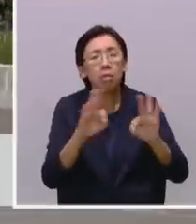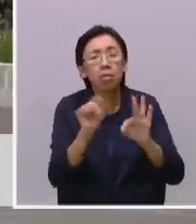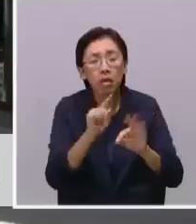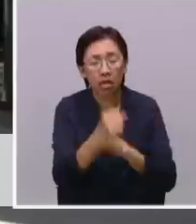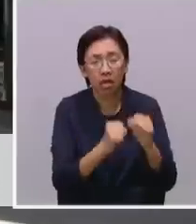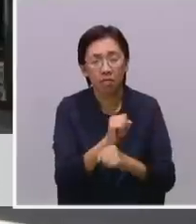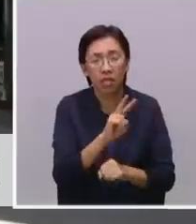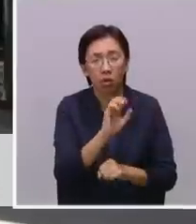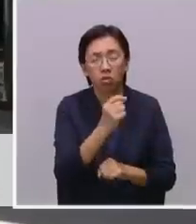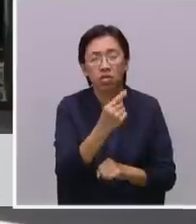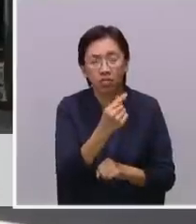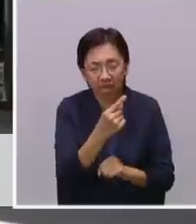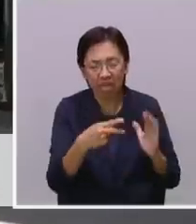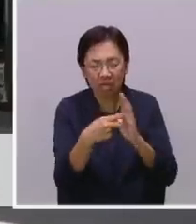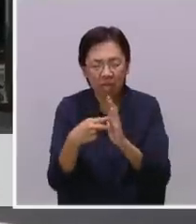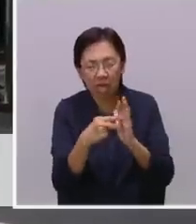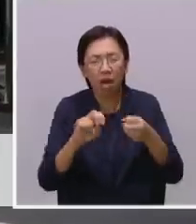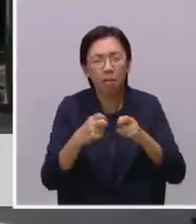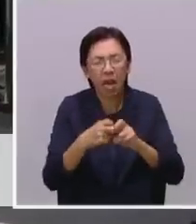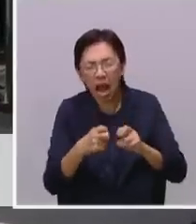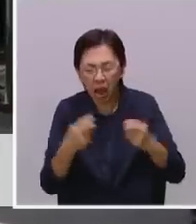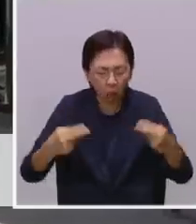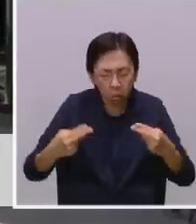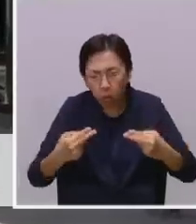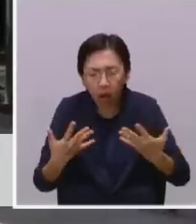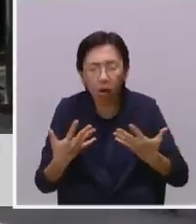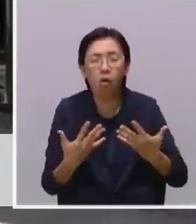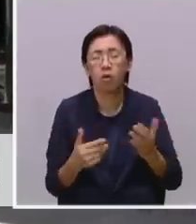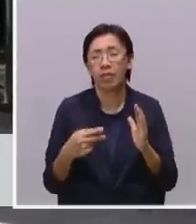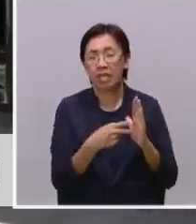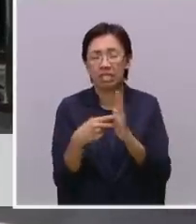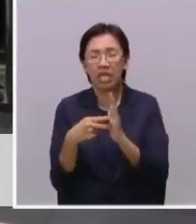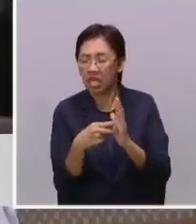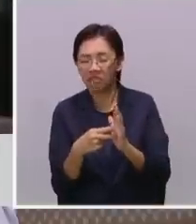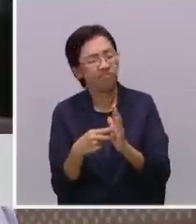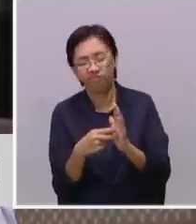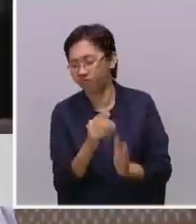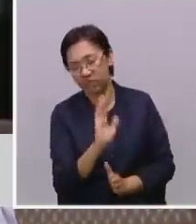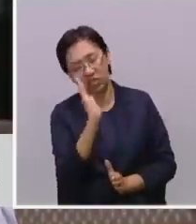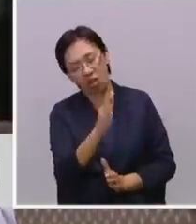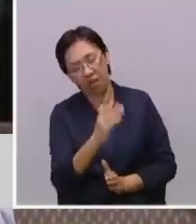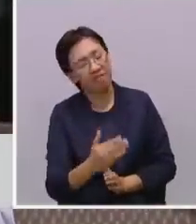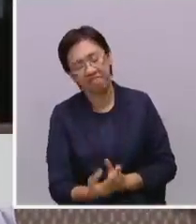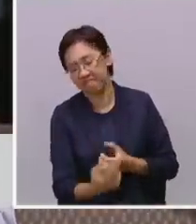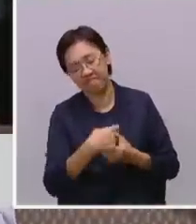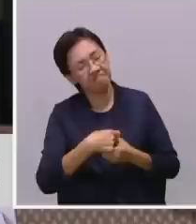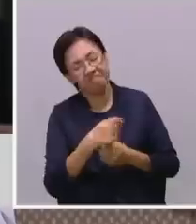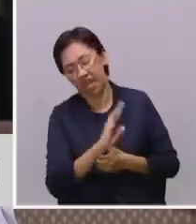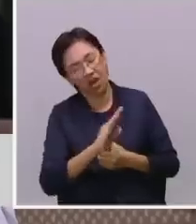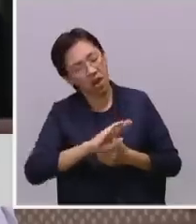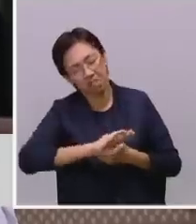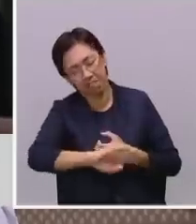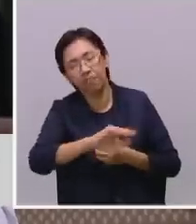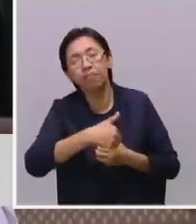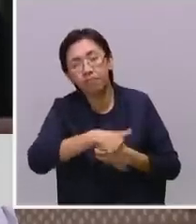ที่เริ่มเกิดสงครามกลางเมืองในซีเรียแล้วก็เป็นปีเดียวกันกับที่ซีเรียถูกระงับการเป็นสมาชิกสันนิบาตอาหรับโดยตอน